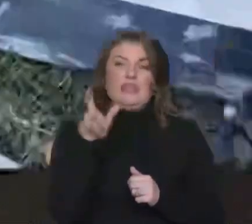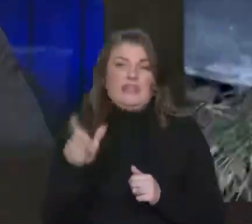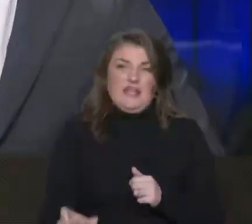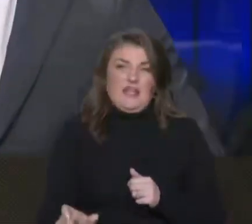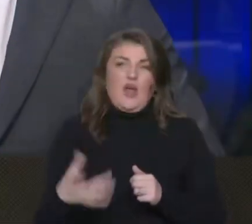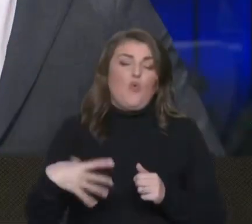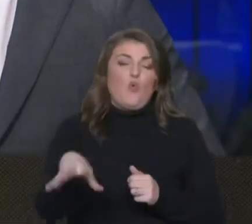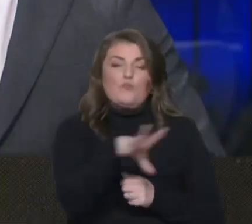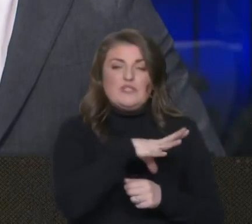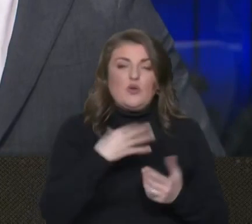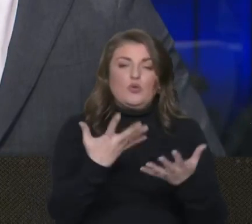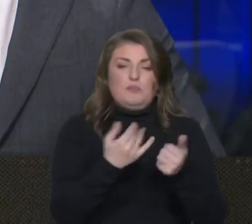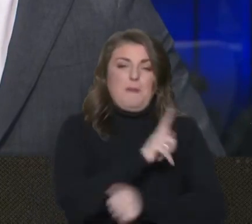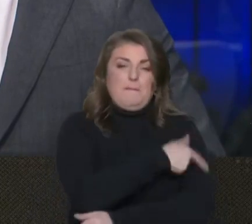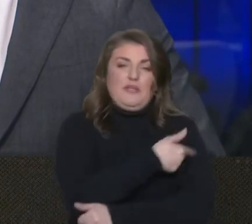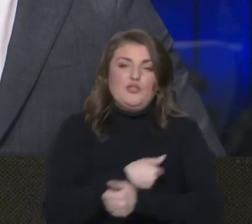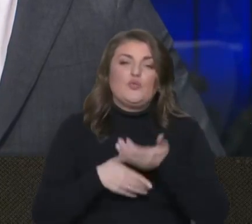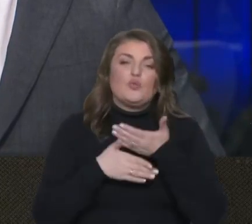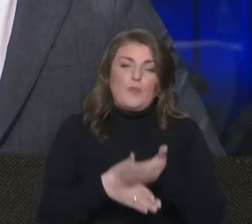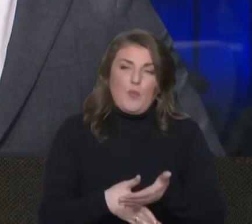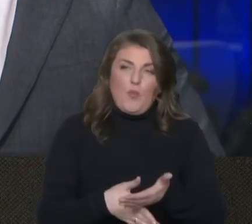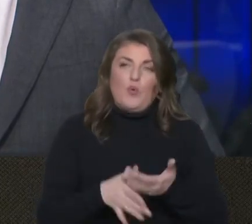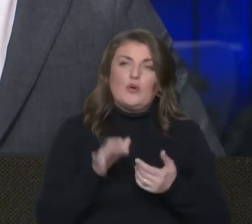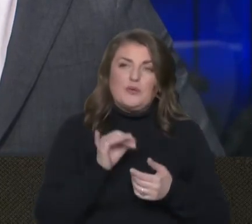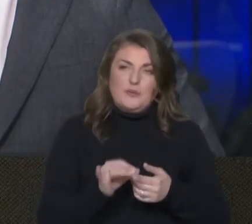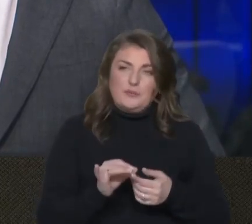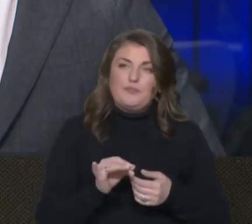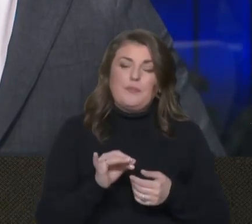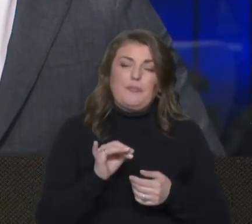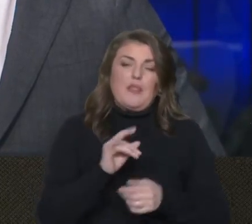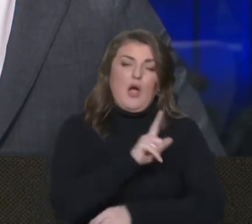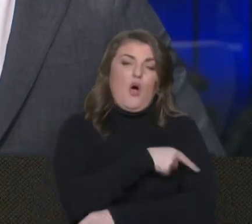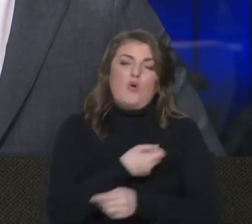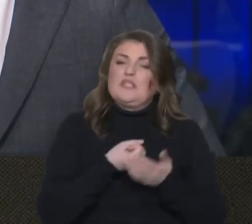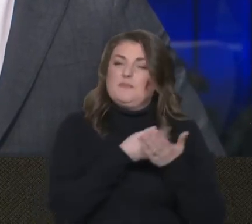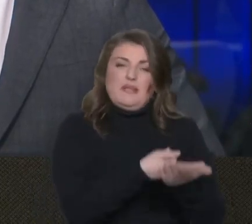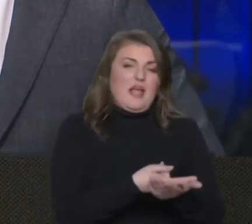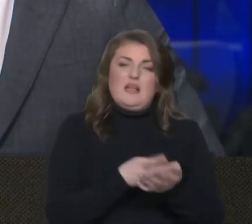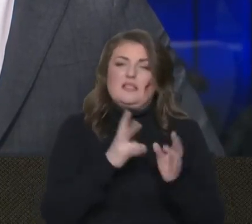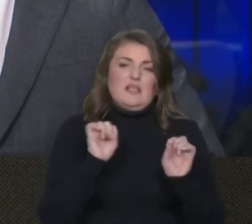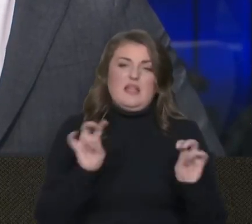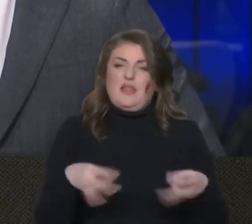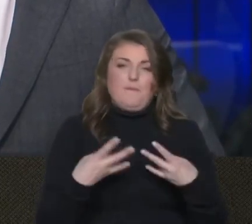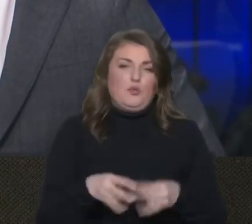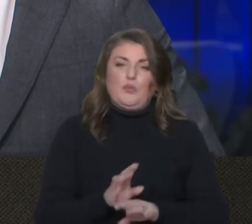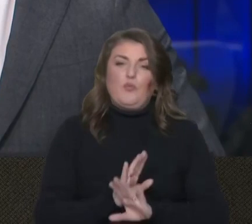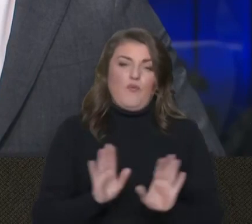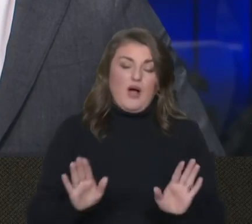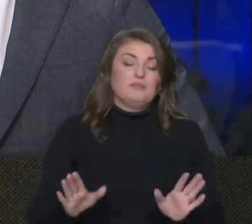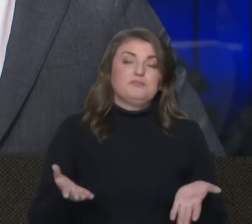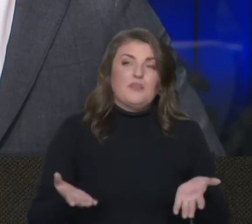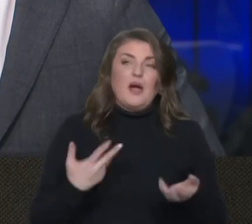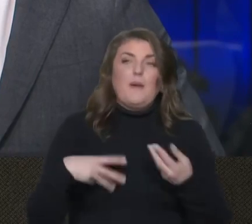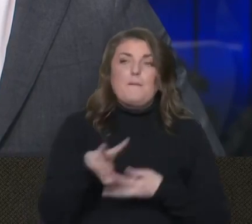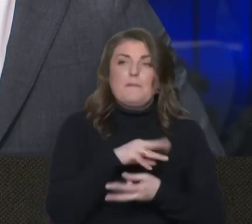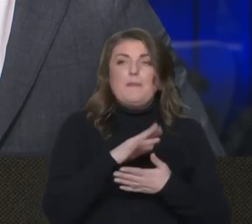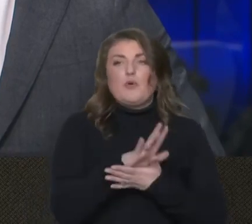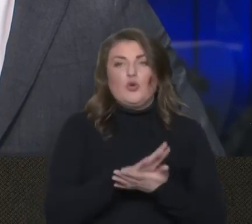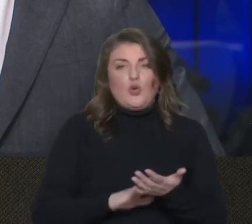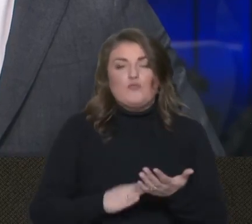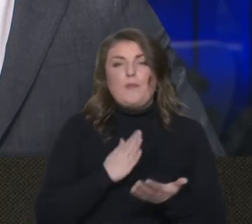дитина. Усі вони отримали медичну допомогу і госпіталізації не потребували. Ну, власне, ми